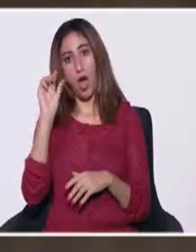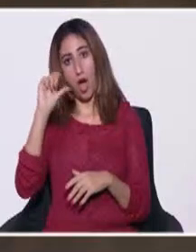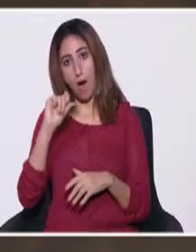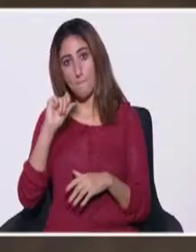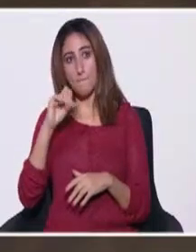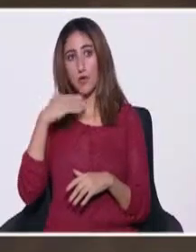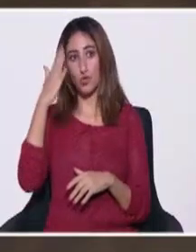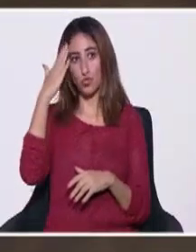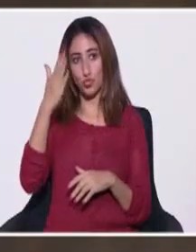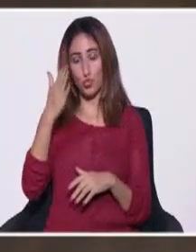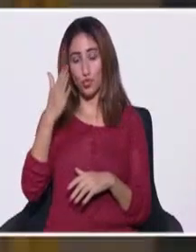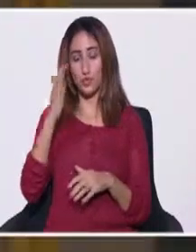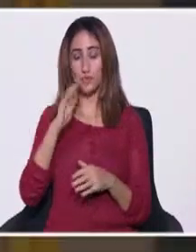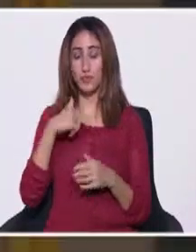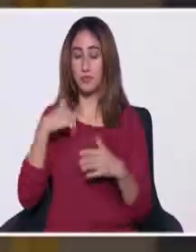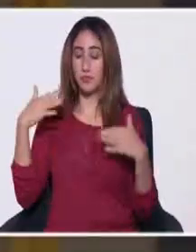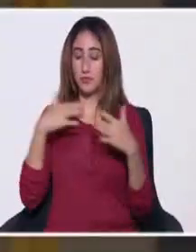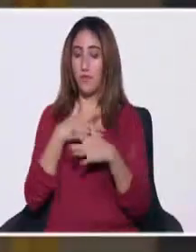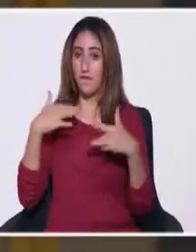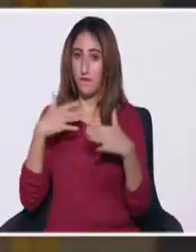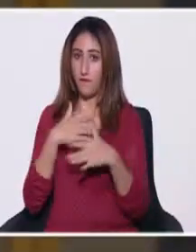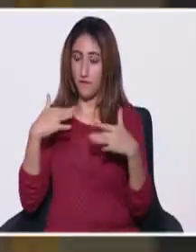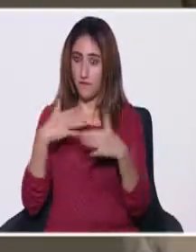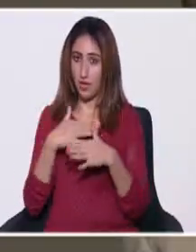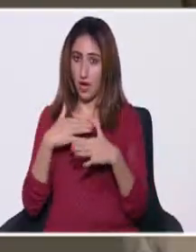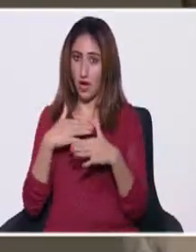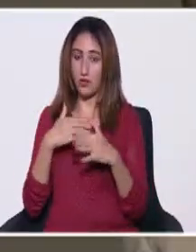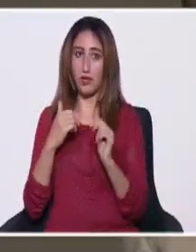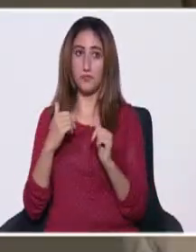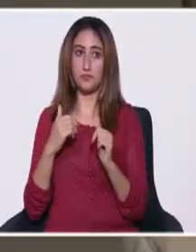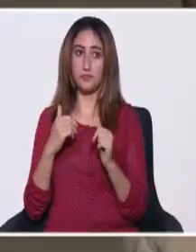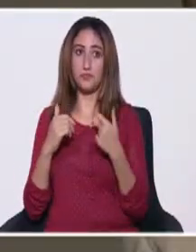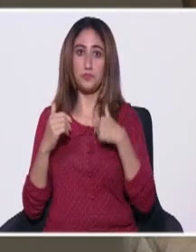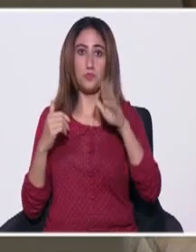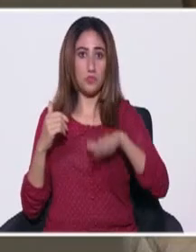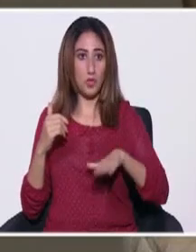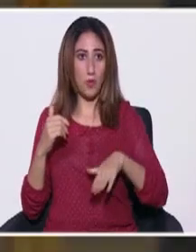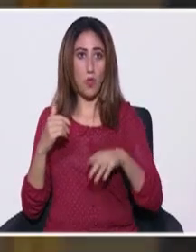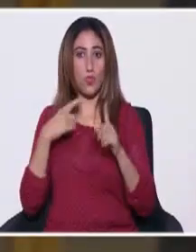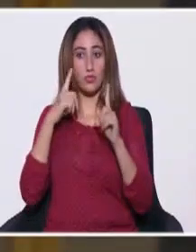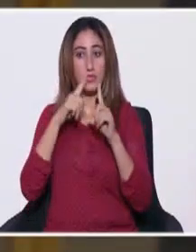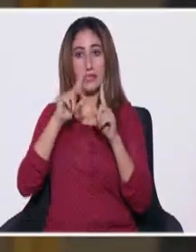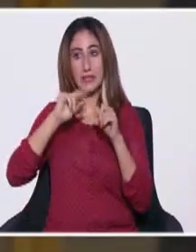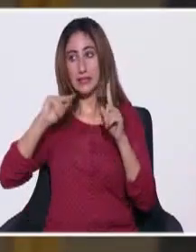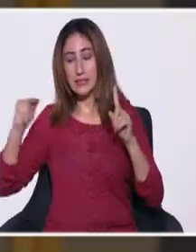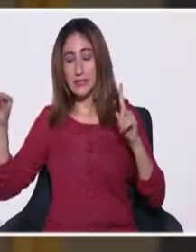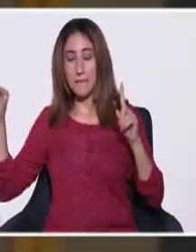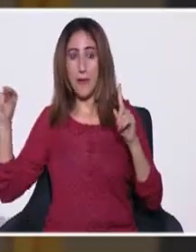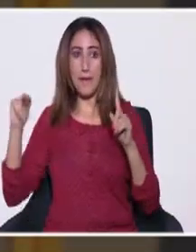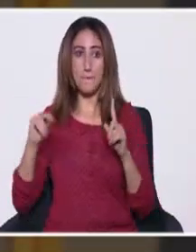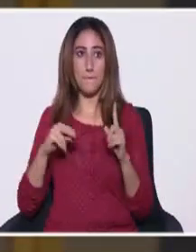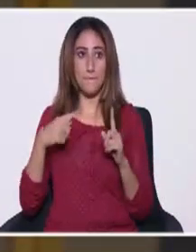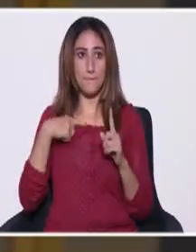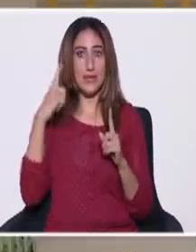بصراحه فرحانه جدا ان انا موجوده كقدوه ومثال يحتذى به، وبعد ما